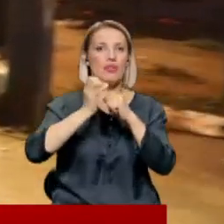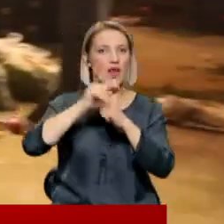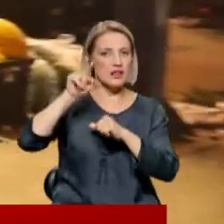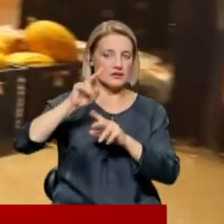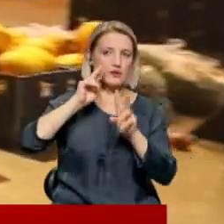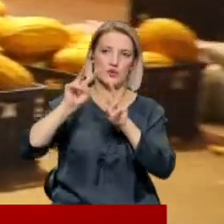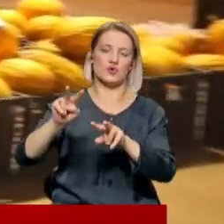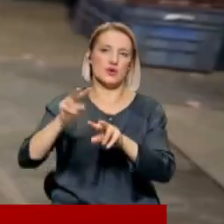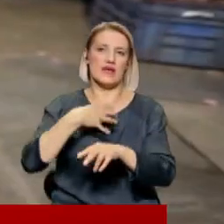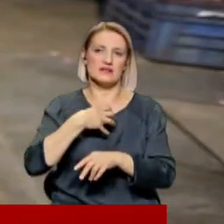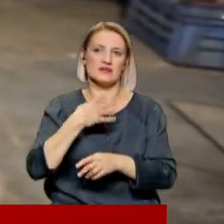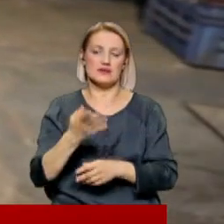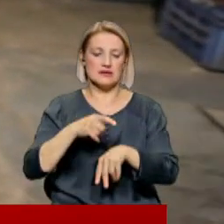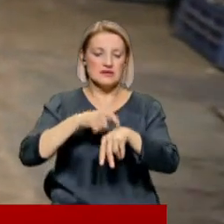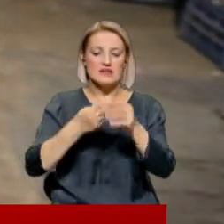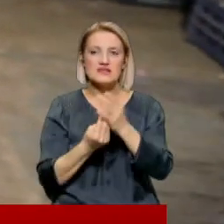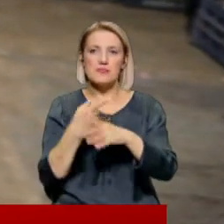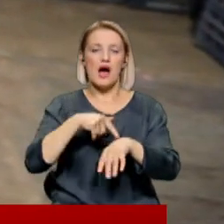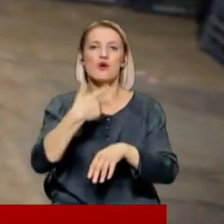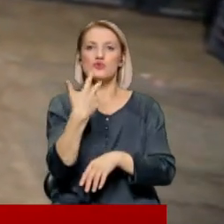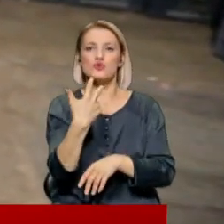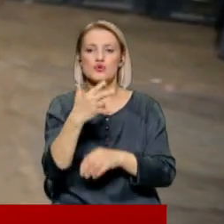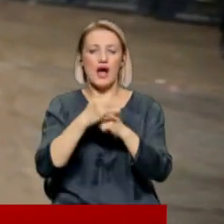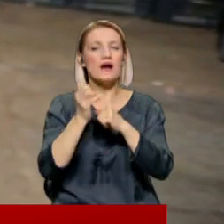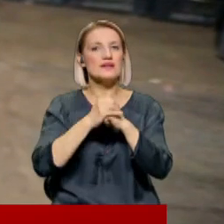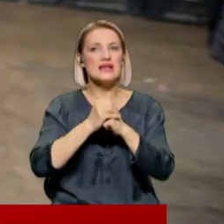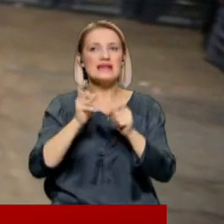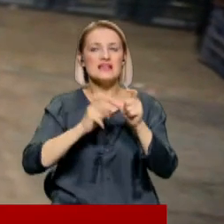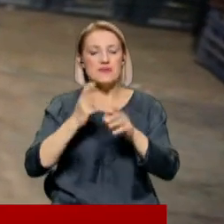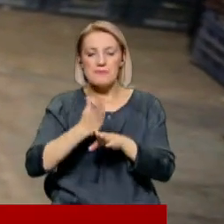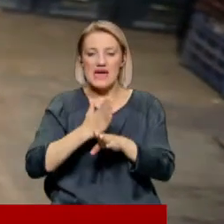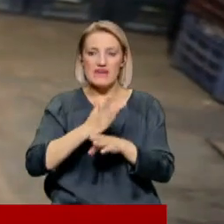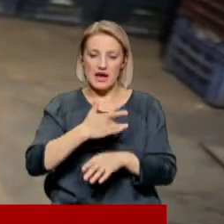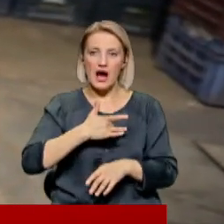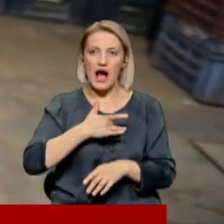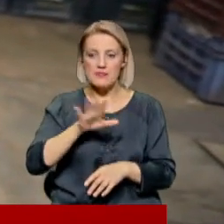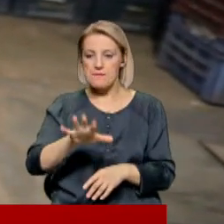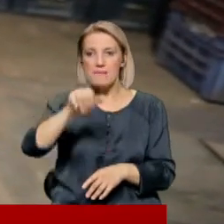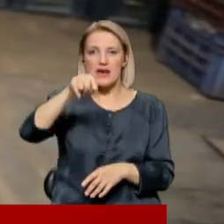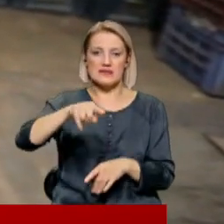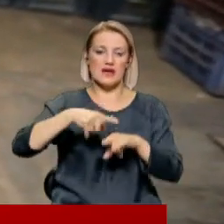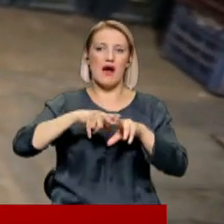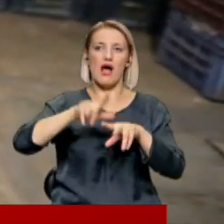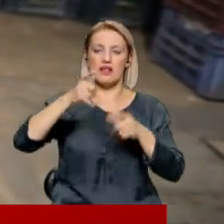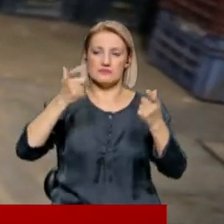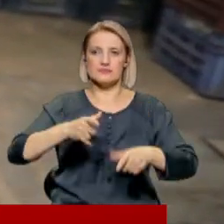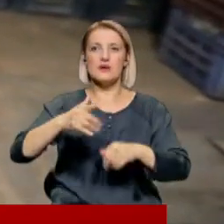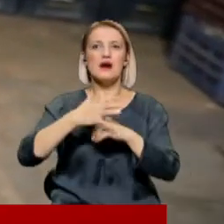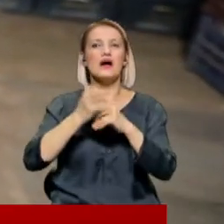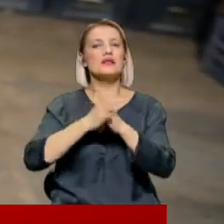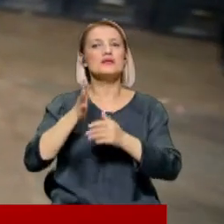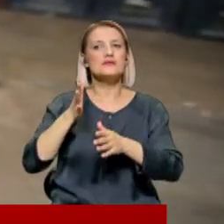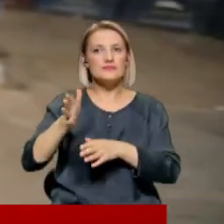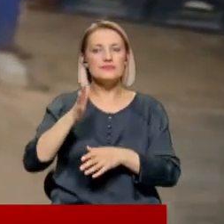da gösteriyor kendini. Saat sabah 3, Antalya'da sebze meyvenin kalbinin attığı yerde haldeyiz. Antalya